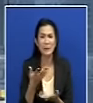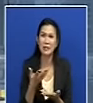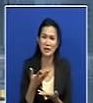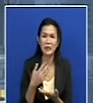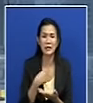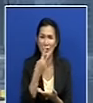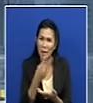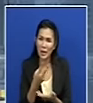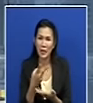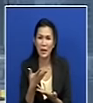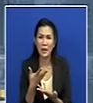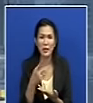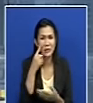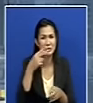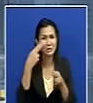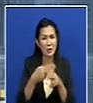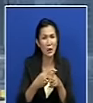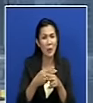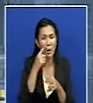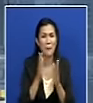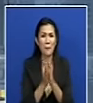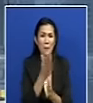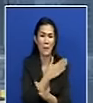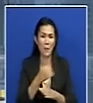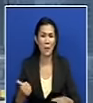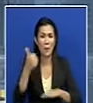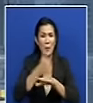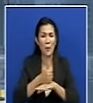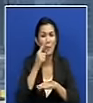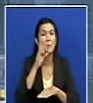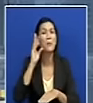จะเห็นการนำนามของสมเด็จพระสังฆราชพระองค์ใหม่นำขึ้นทูลเกล้าเมื่อไหร่